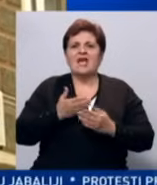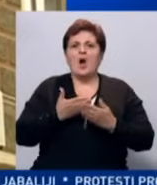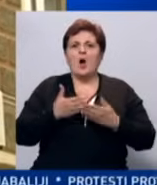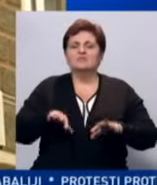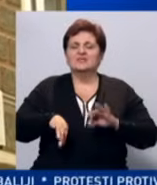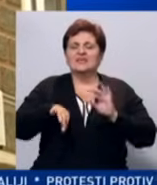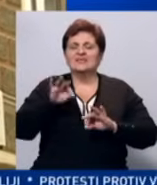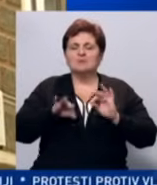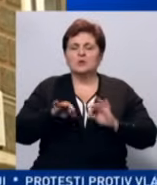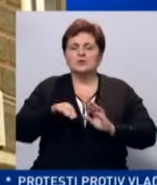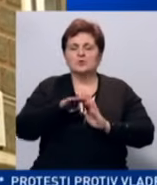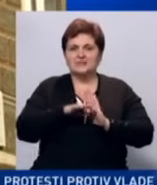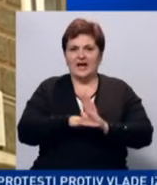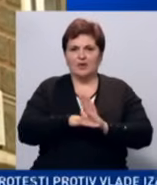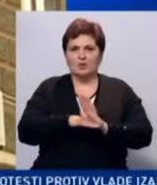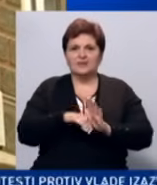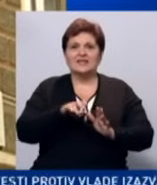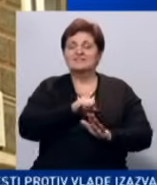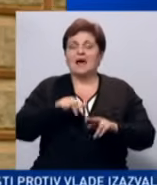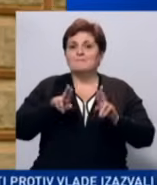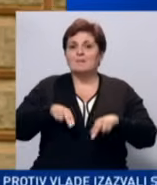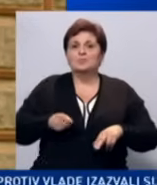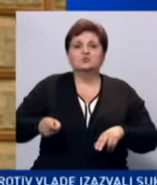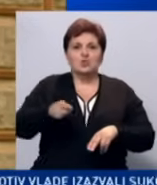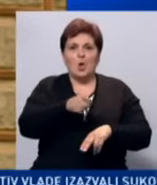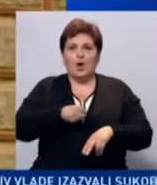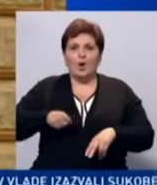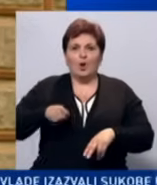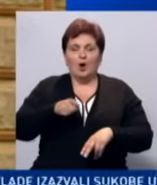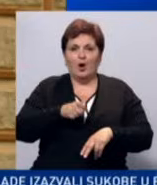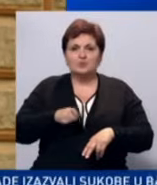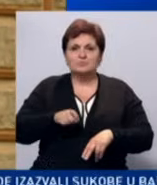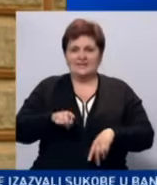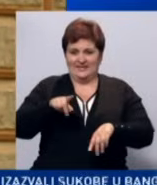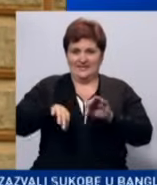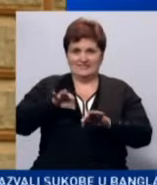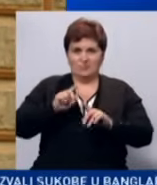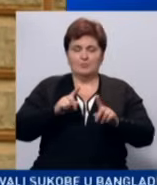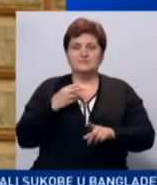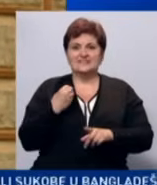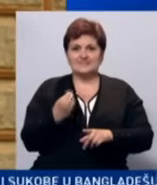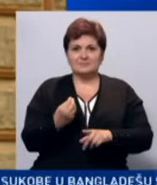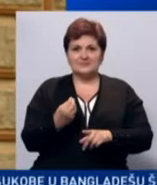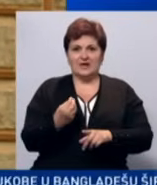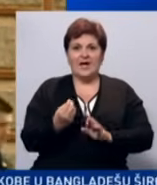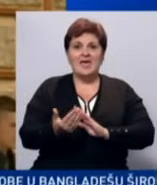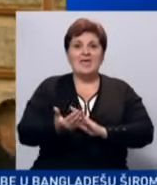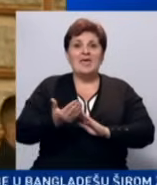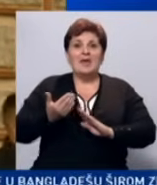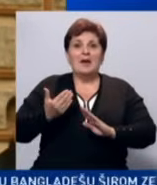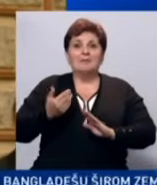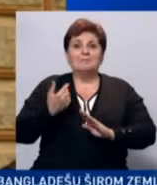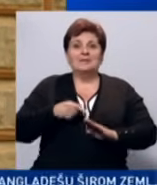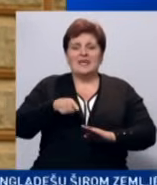izbornog zakona Republike Srpske. Sama mogućnost organiziranja predstojećih lokalnih izbora u Republici Srpskoj primjenom